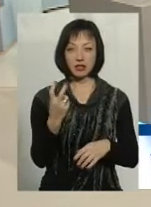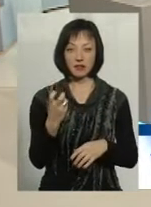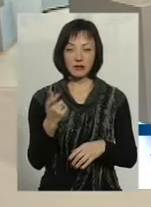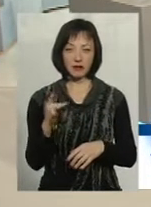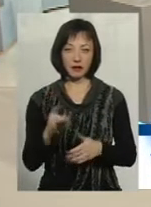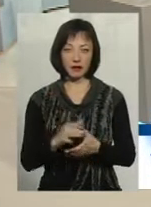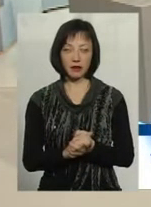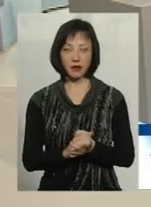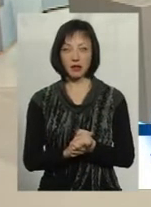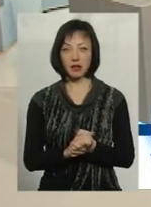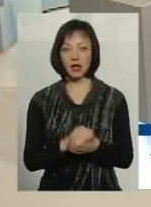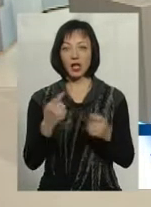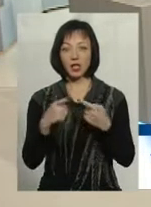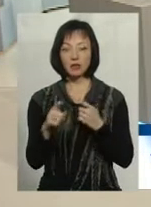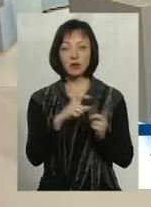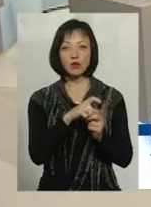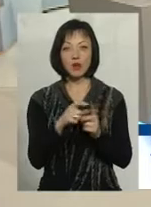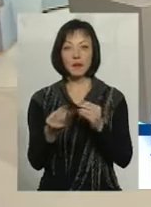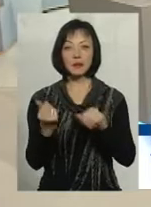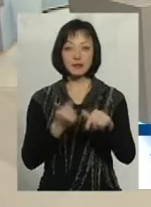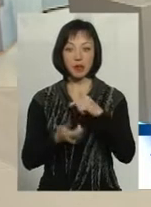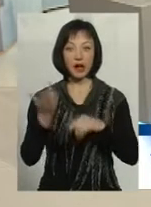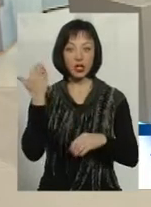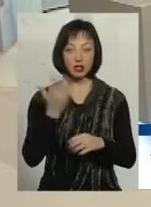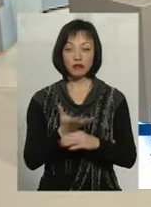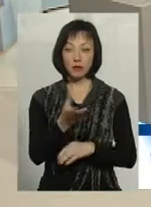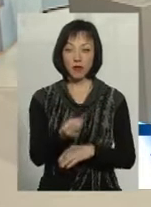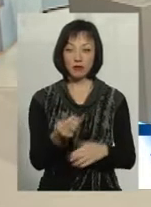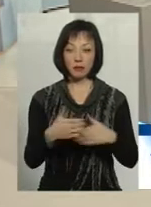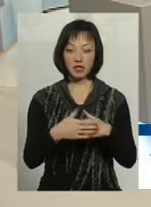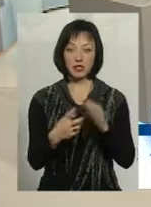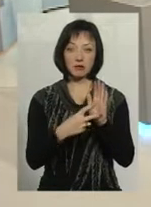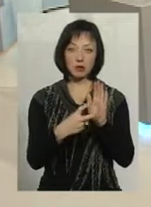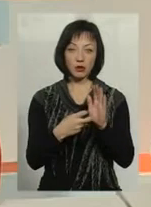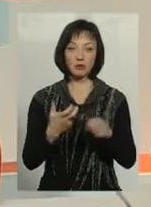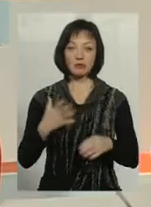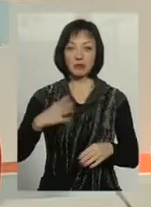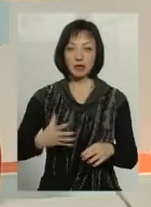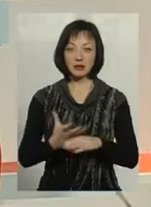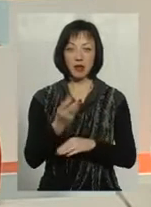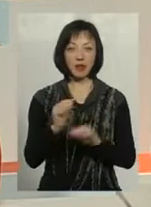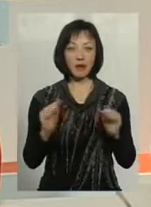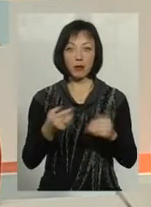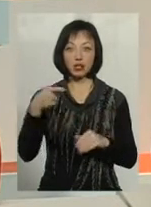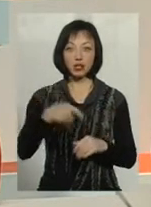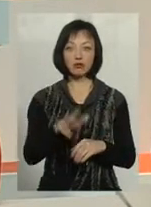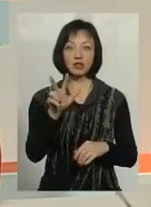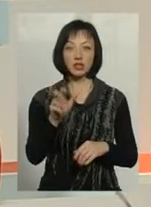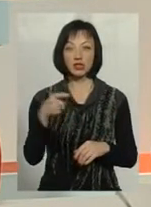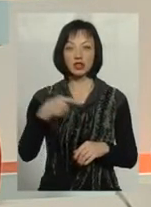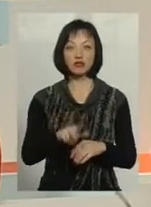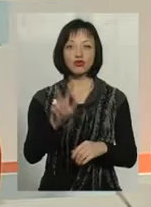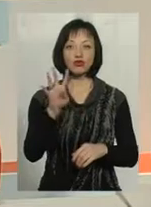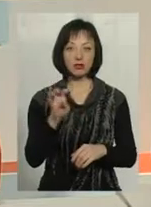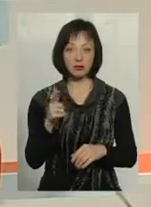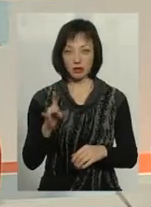недавно підприємці звернулися із такою пропозицією, щоб на місцевому рівні Хмельницька міська рада розглянула питання про зниження